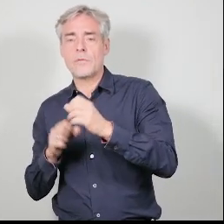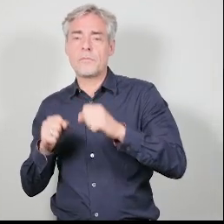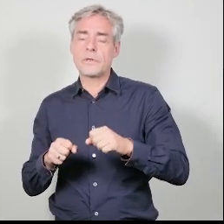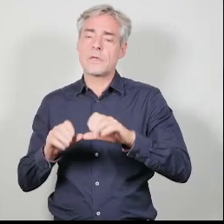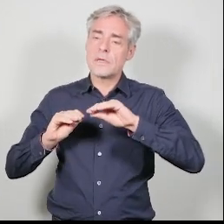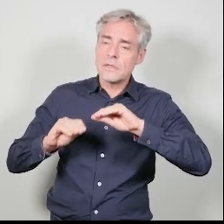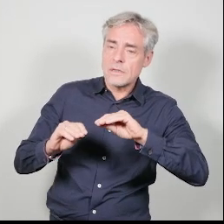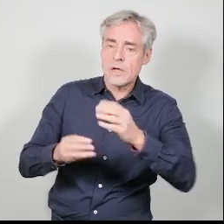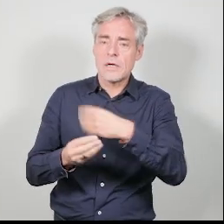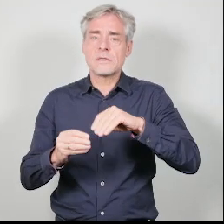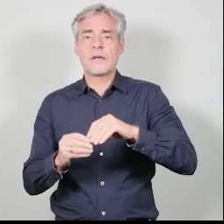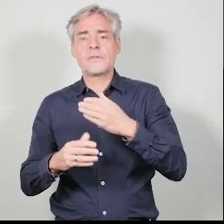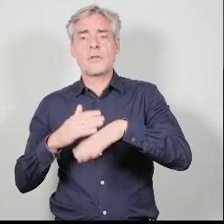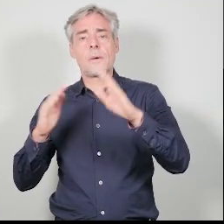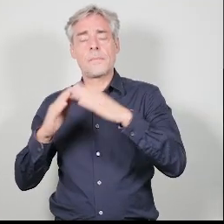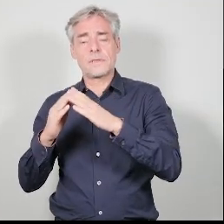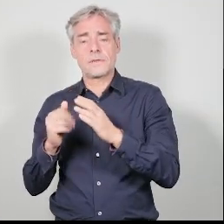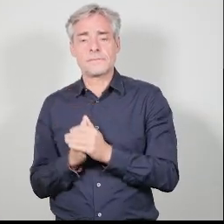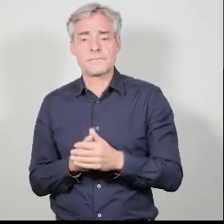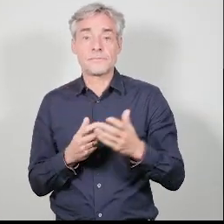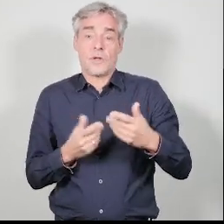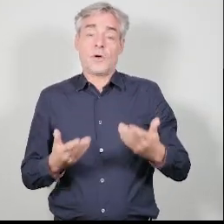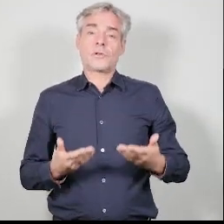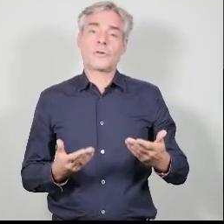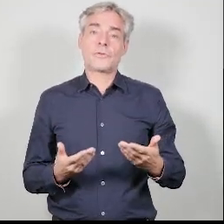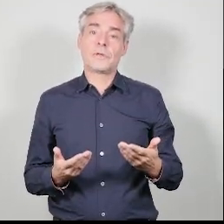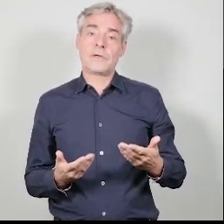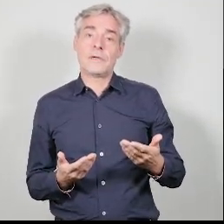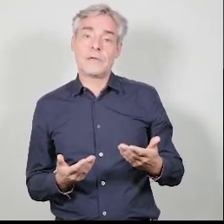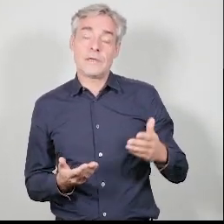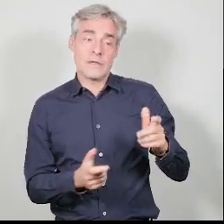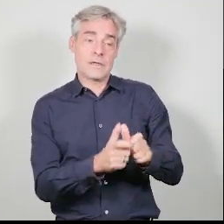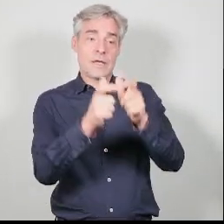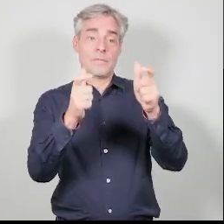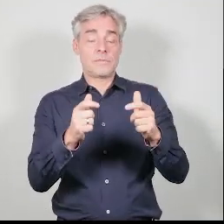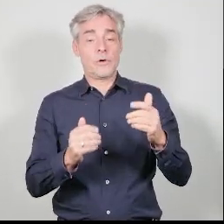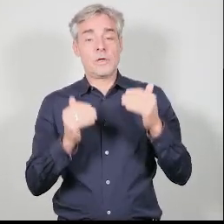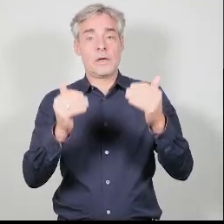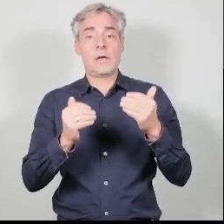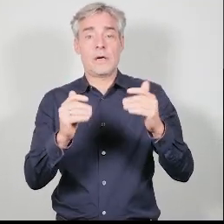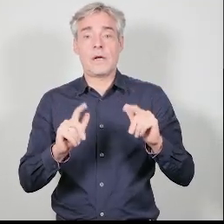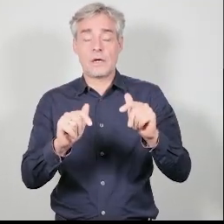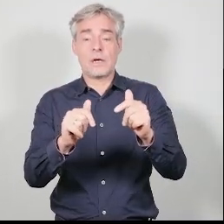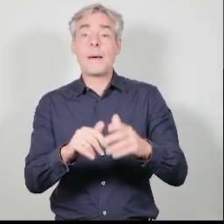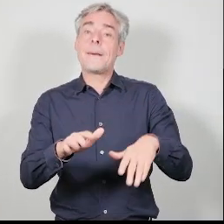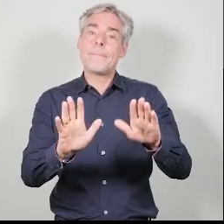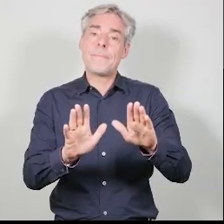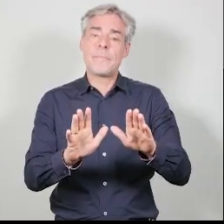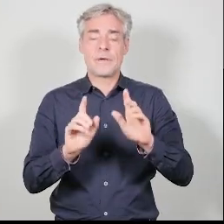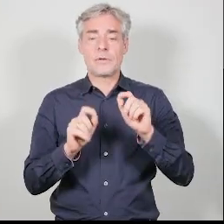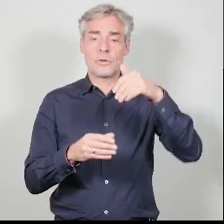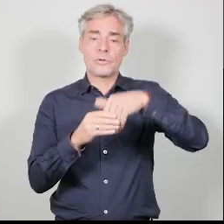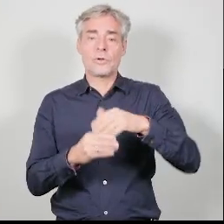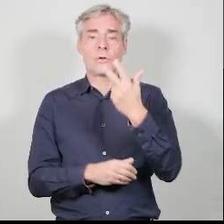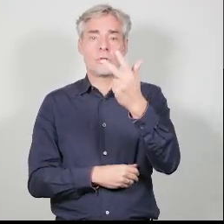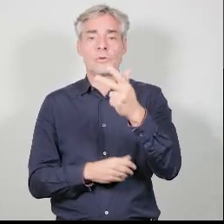adjoindre un service à domicile. Et puis, aujourd'hui, cet établissement existe toujours, mais il est constitué, en fait,